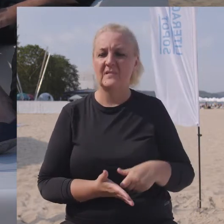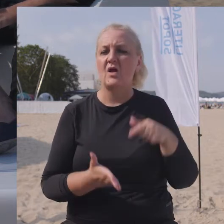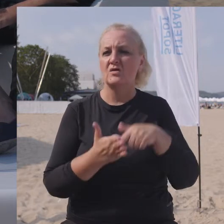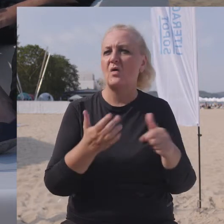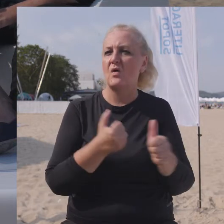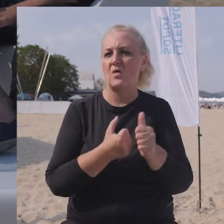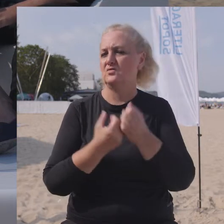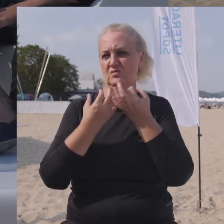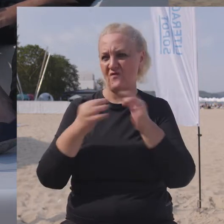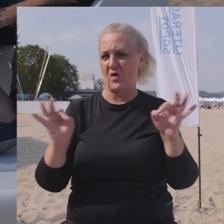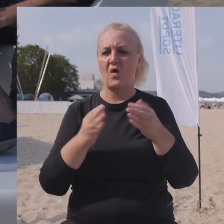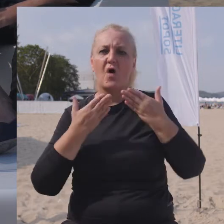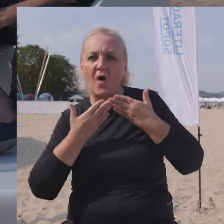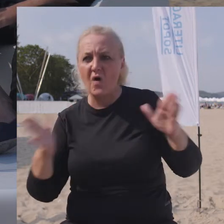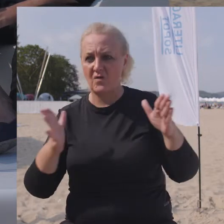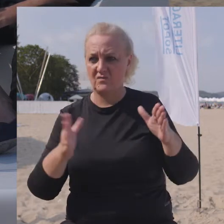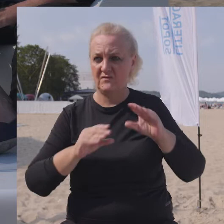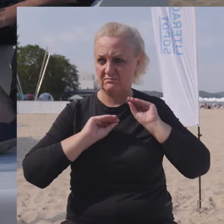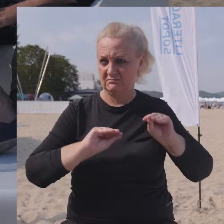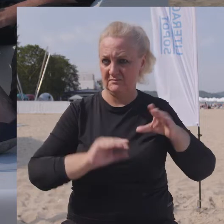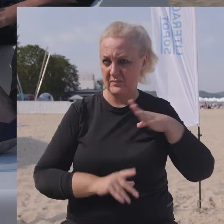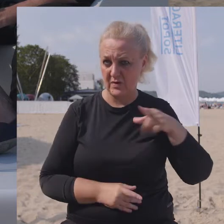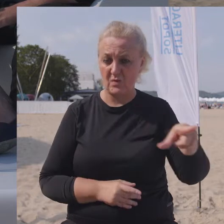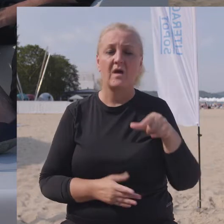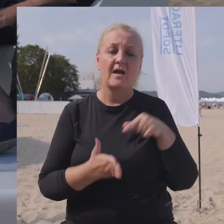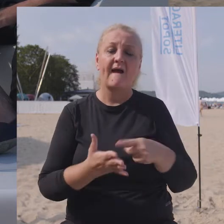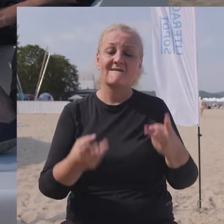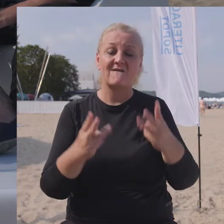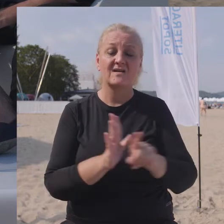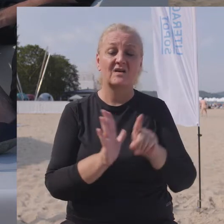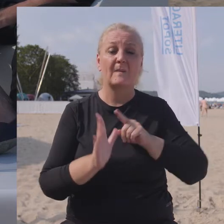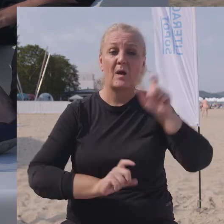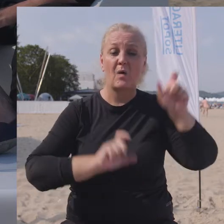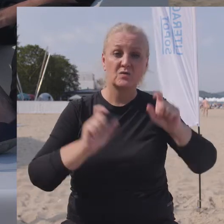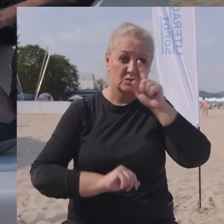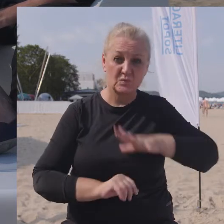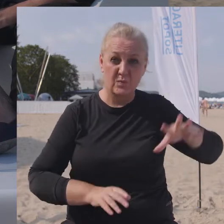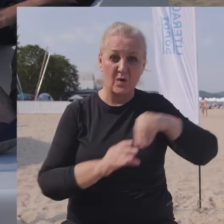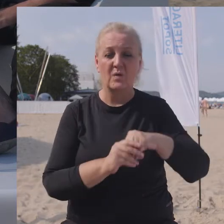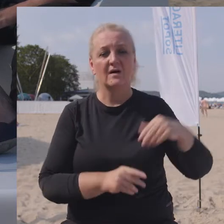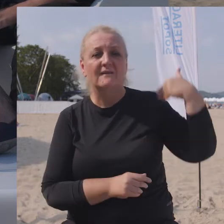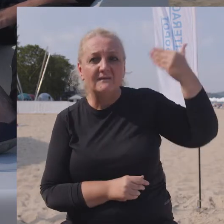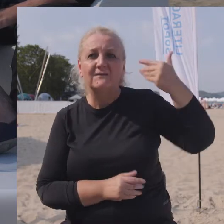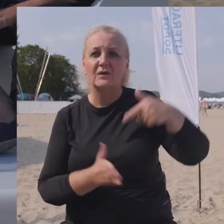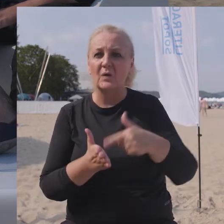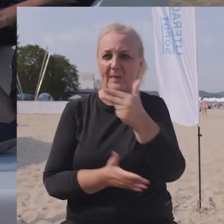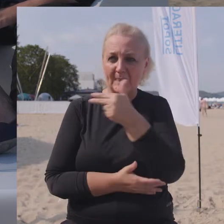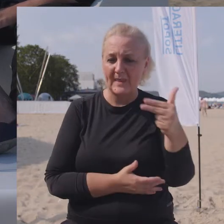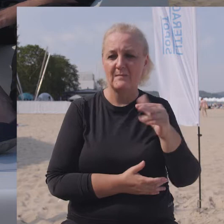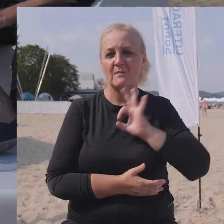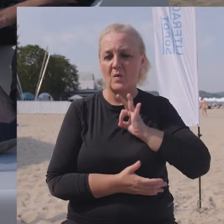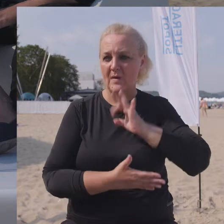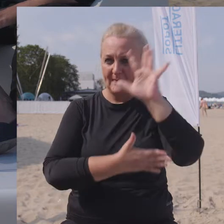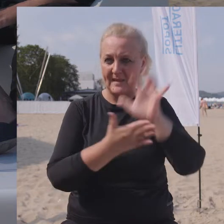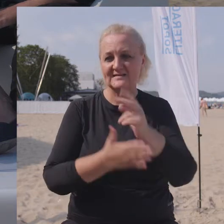chodzi o kwestie wolności i otwartości. Ważne dla mnie było to, aby osoby ze społeczności wypowiedziały się na temat mojego